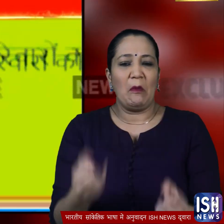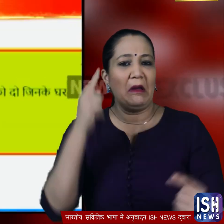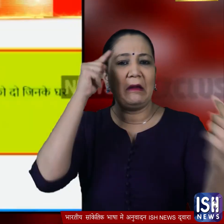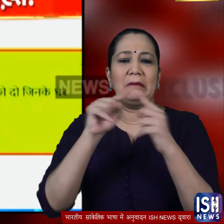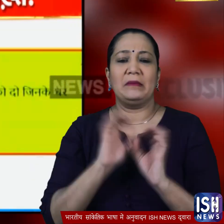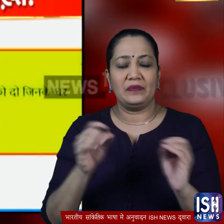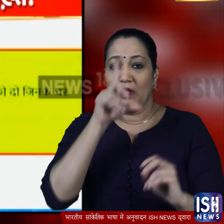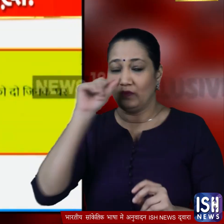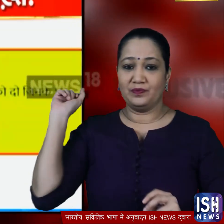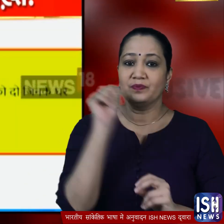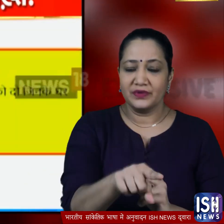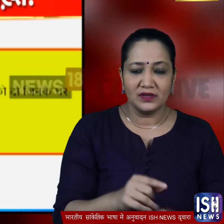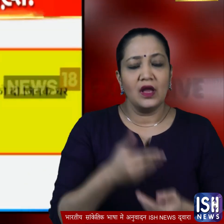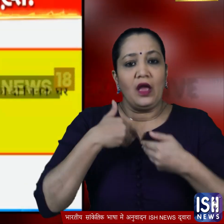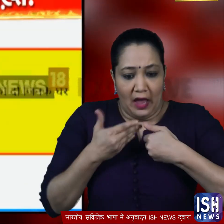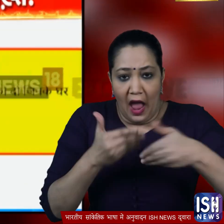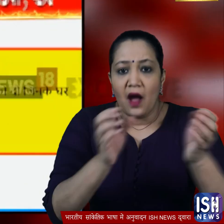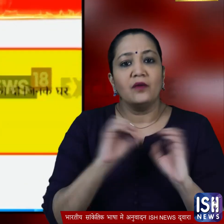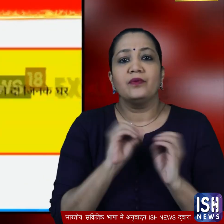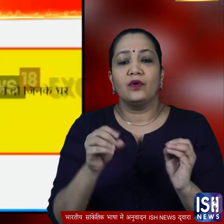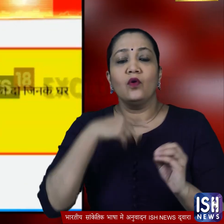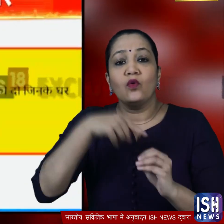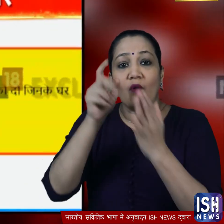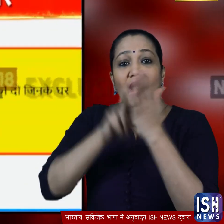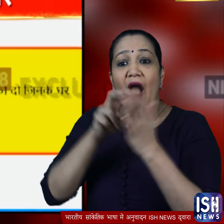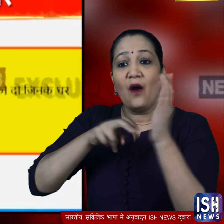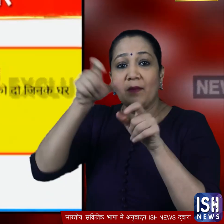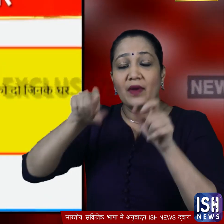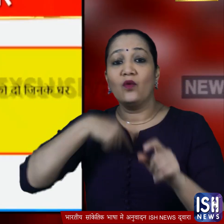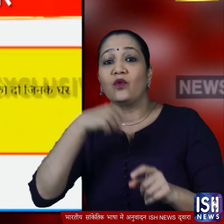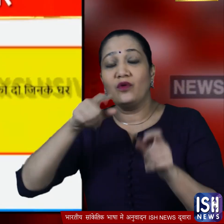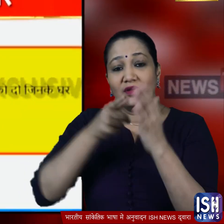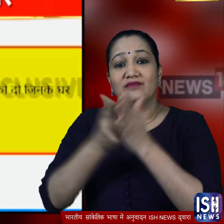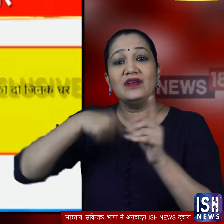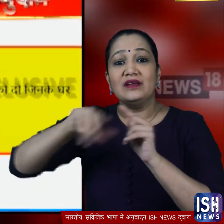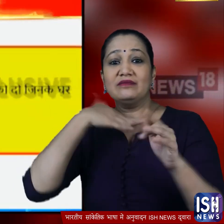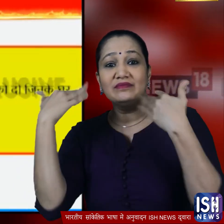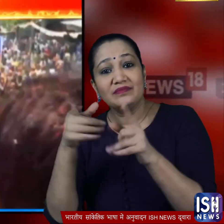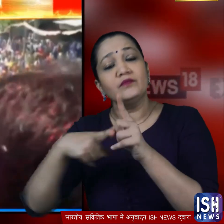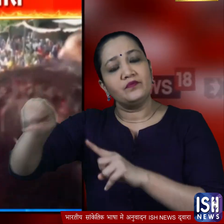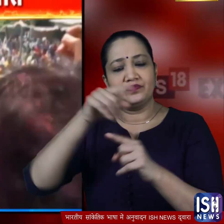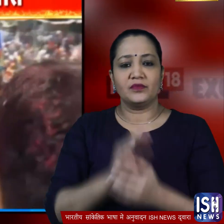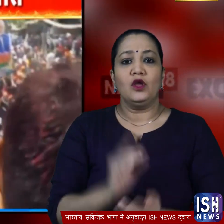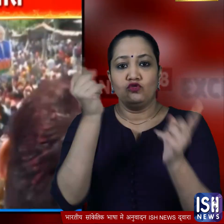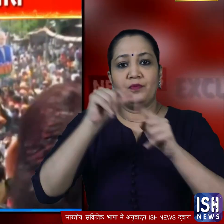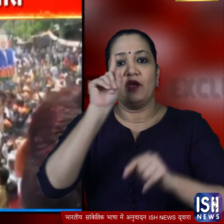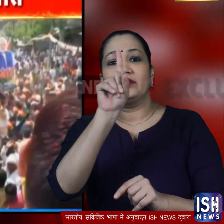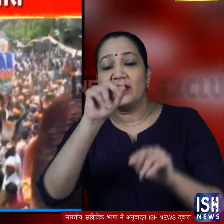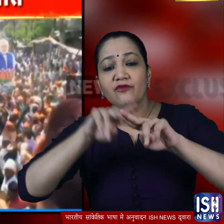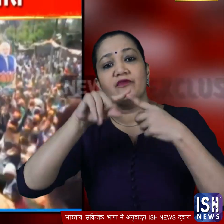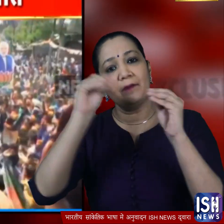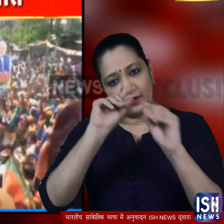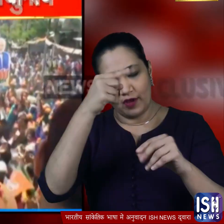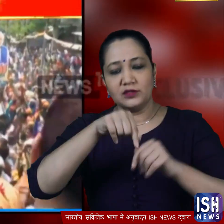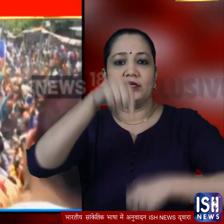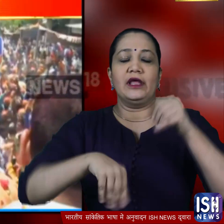दिखे। उन्होंने ट्वीट किया और लिखा कि न्योता मुझे नहीं, उन किसानों के परिवारों को दीजिए जिनके घर उजड़ गए। यूपी में 10 फरवरी को पहले